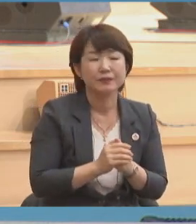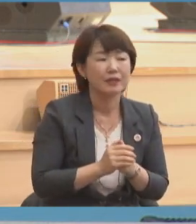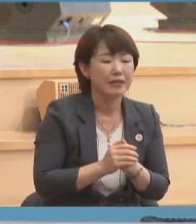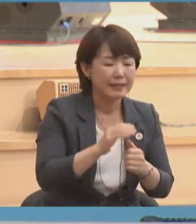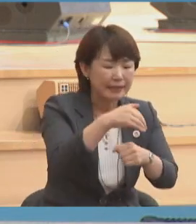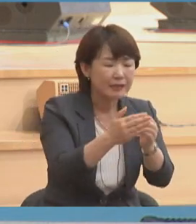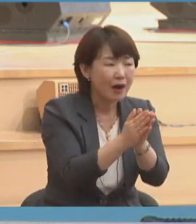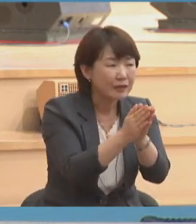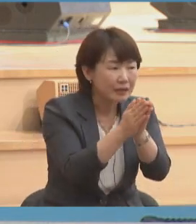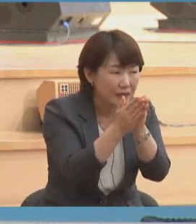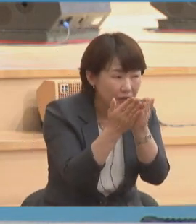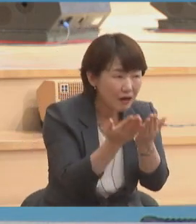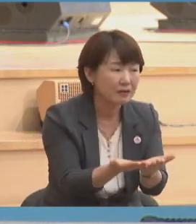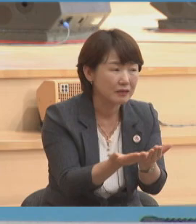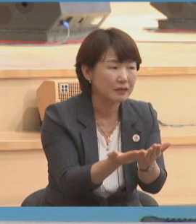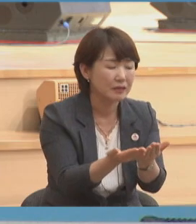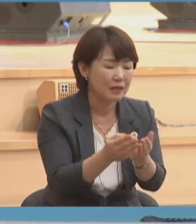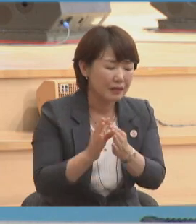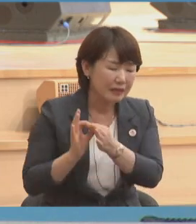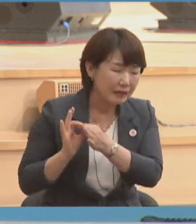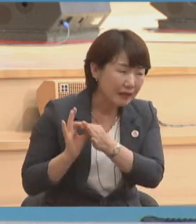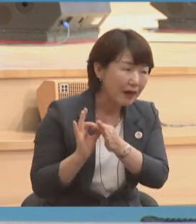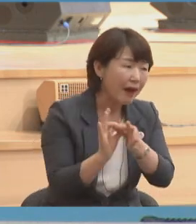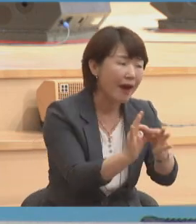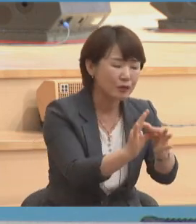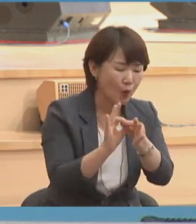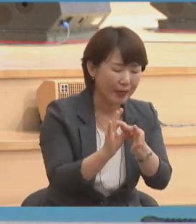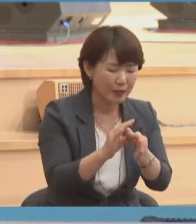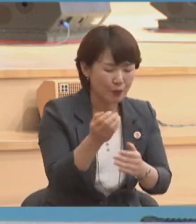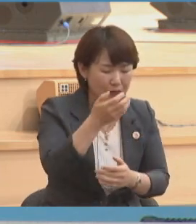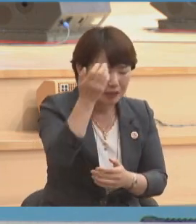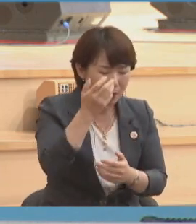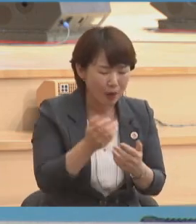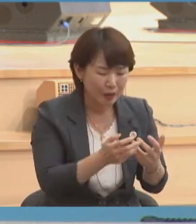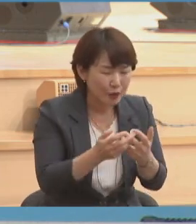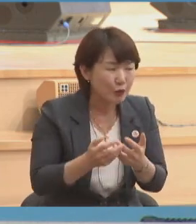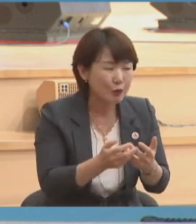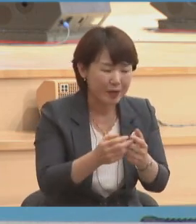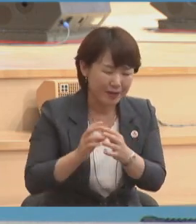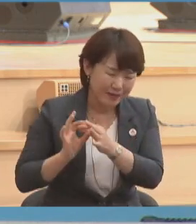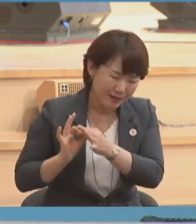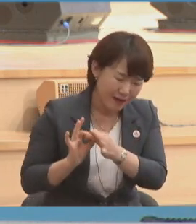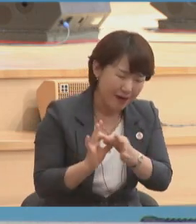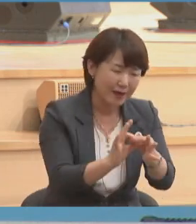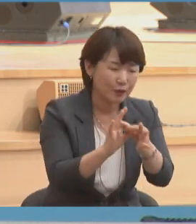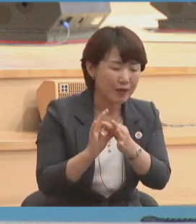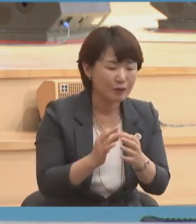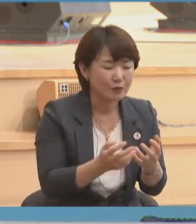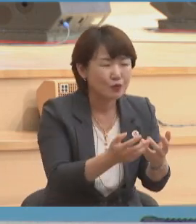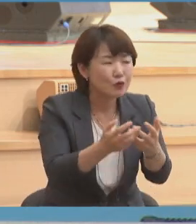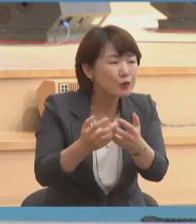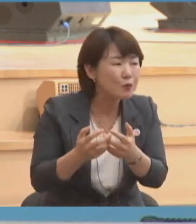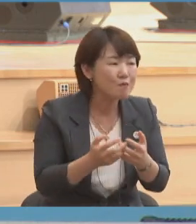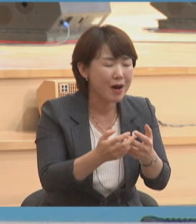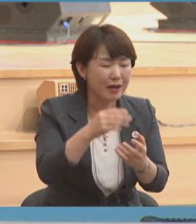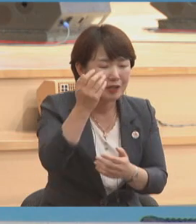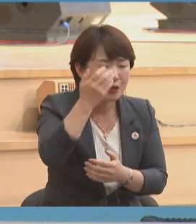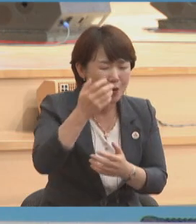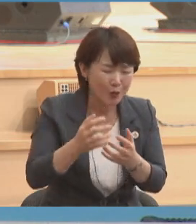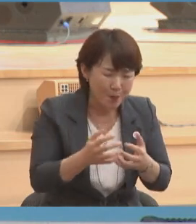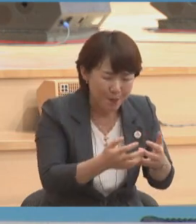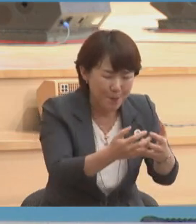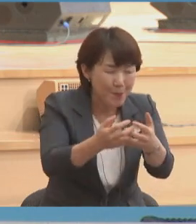성경은 어쩌면 계속적으로 충만함을 지속적으로 충만함을 성령으로